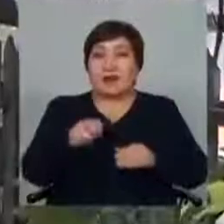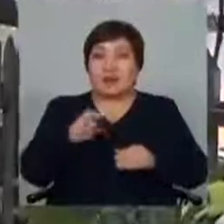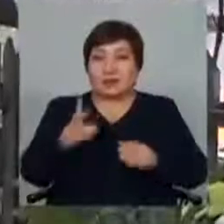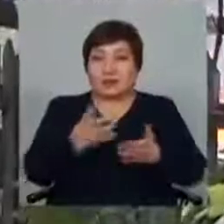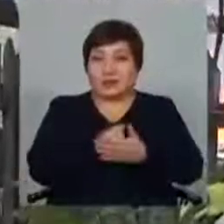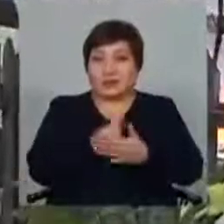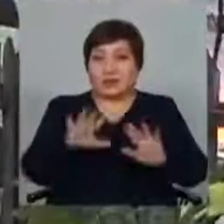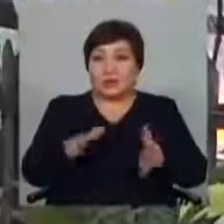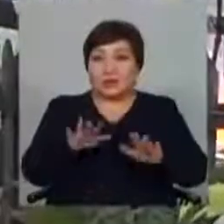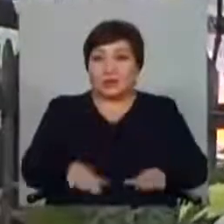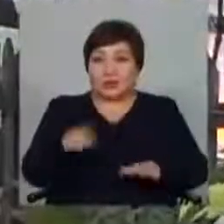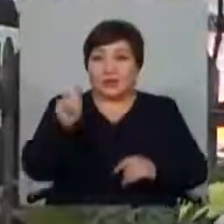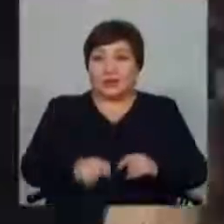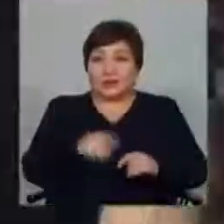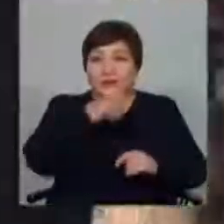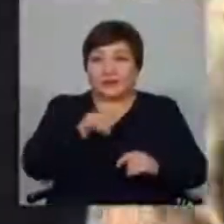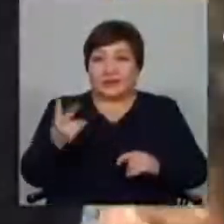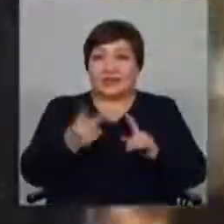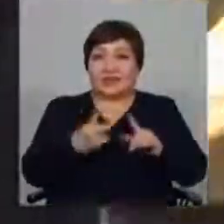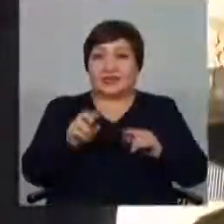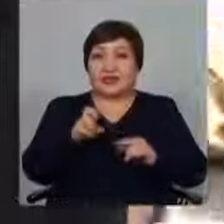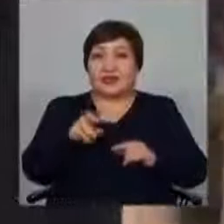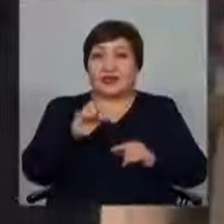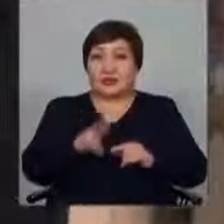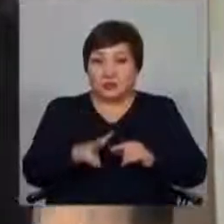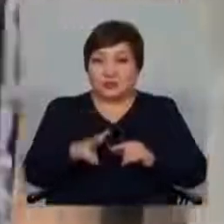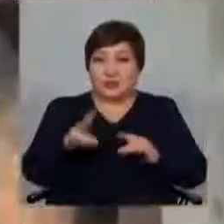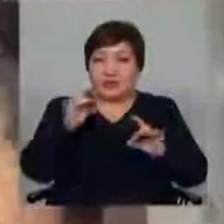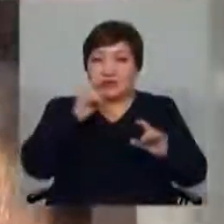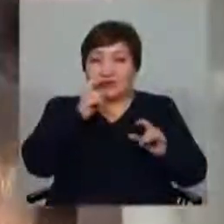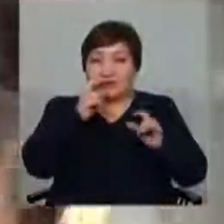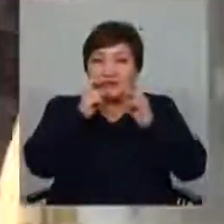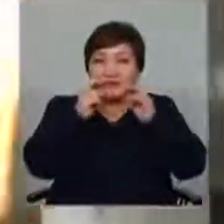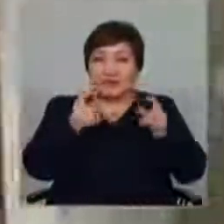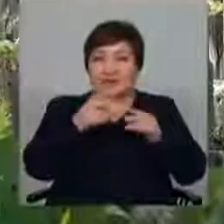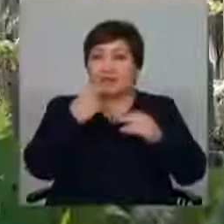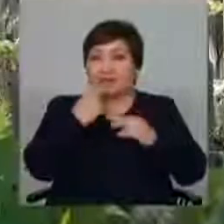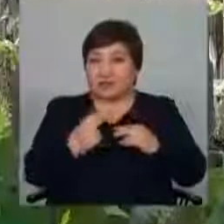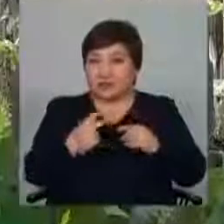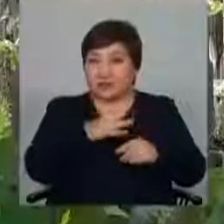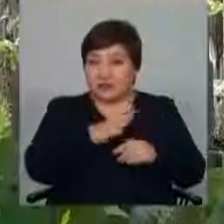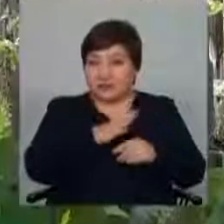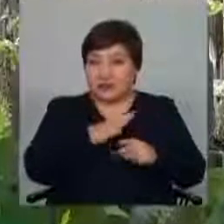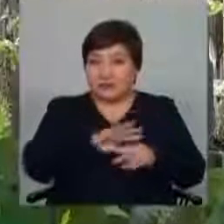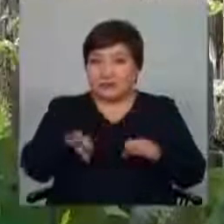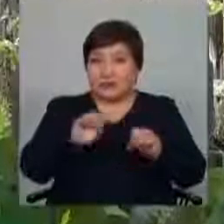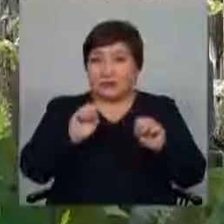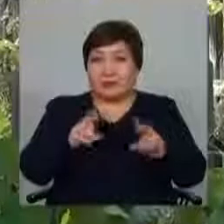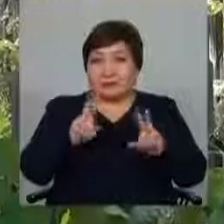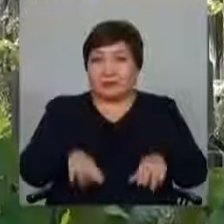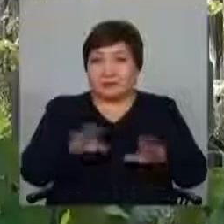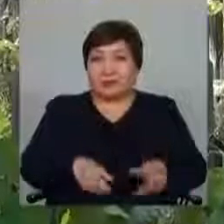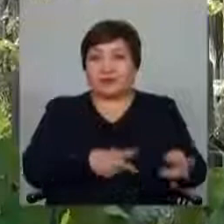оқиға орнына келген кезде екінші баллон ысқырып тұрыпты. Мамандар қауіпті құралды бірден залалсыздандырып қауіпсіз жерге шығарды.